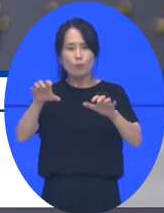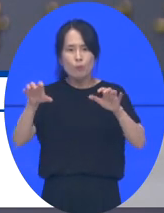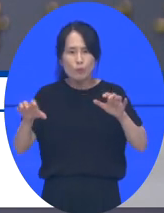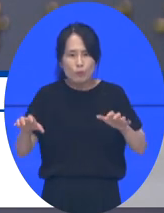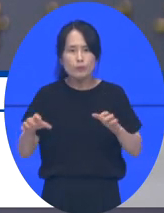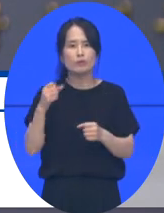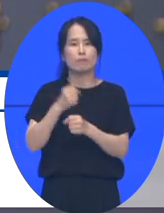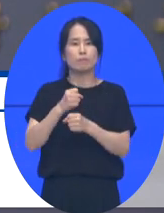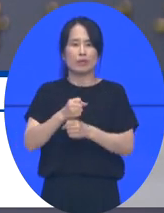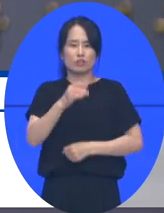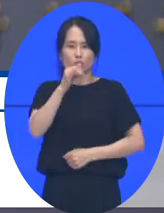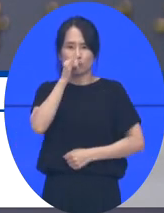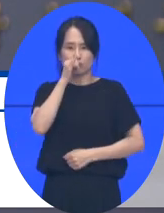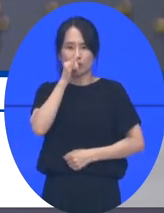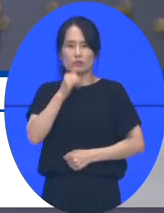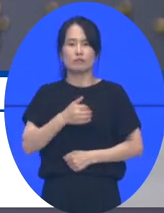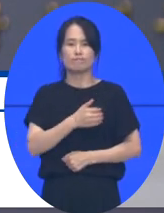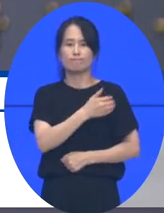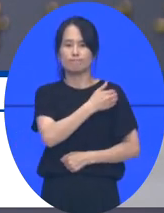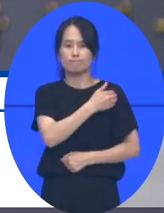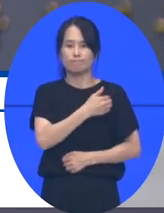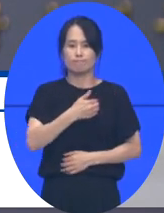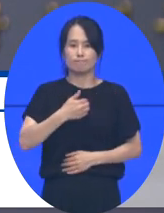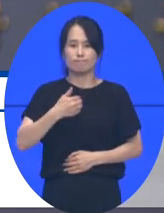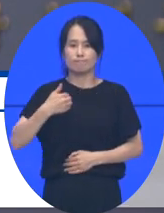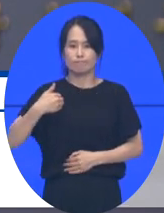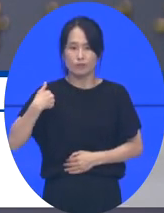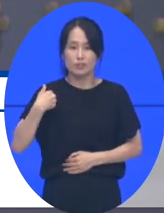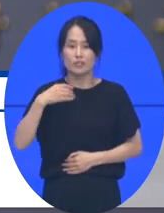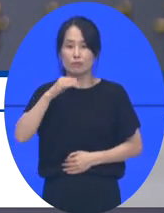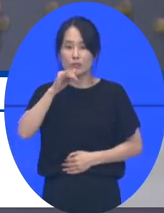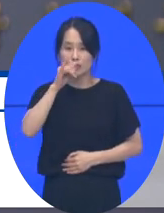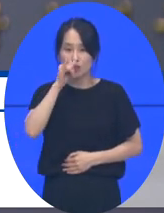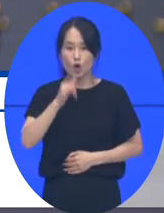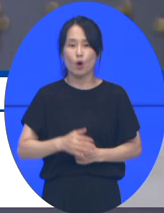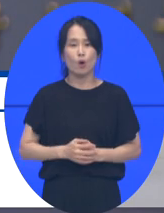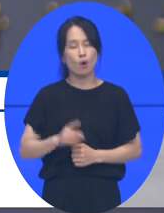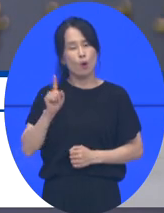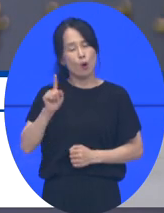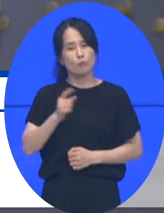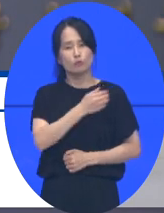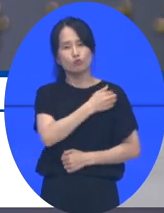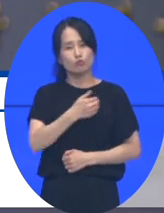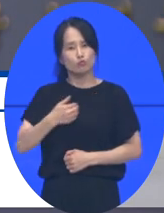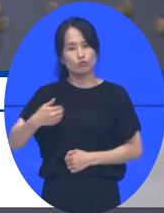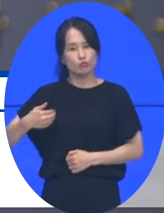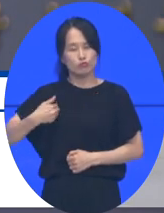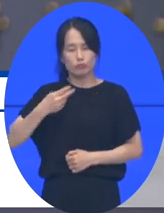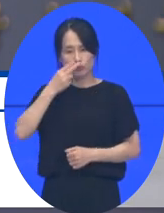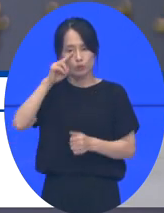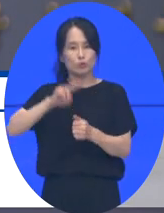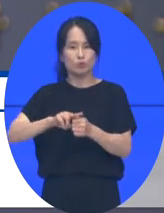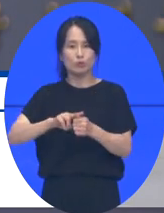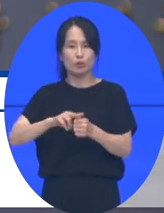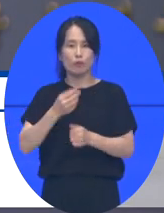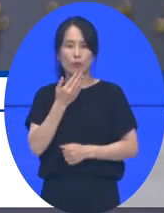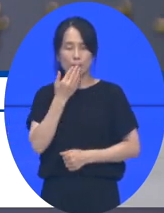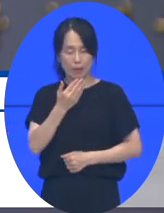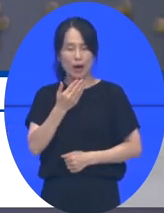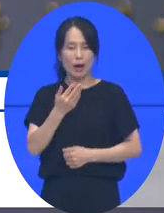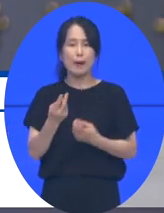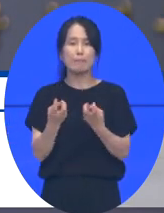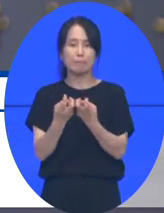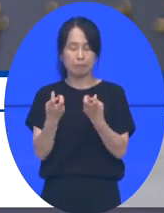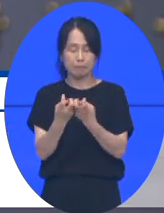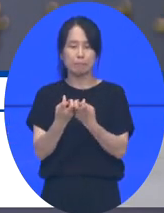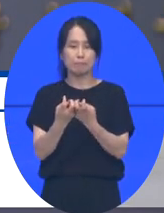어떤 도, 그 다음에 시군을 만들 수 있다라고 하는 그런 자신감이 있다면은 한번 충분히